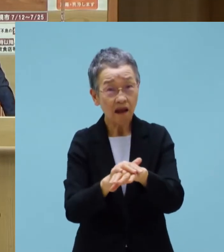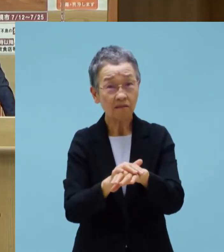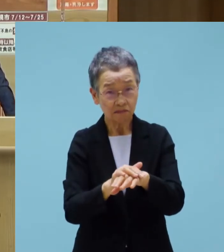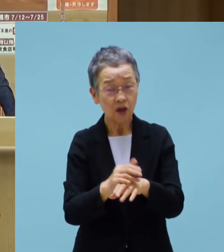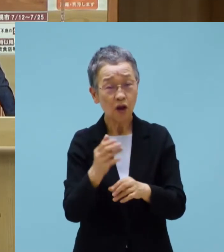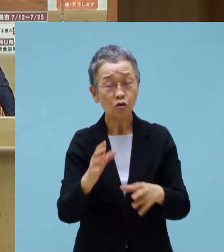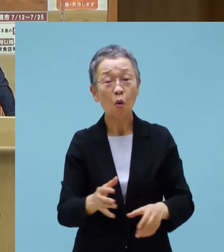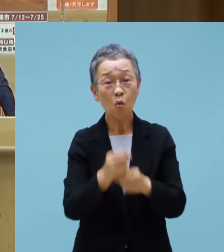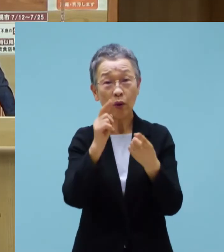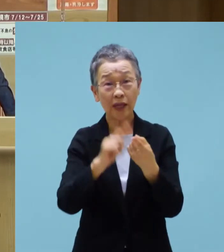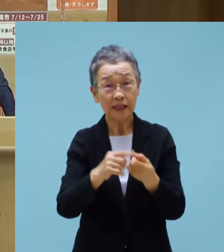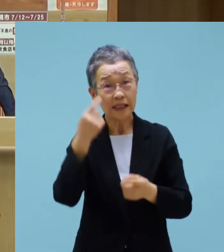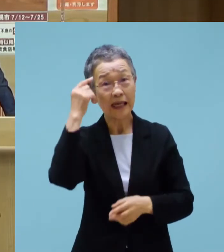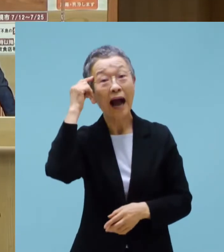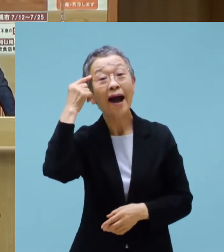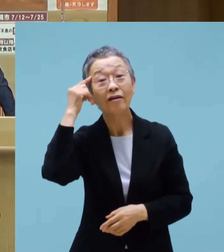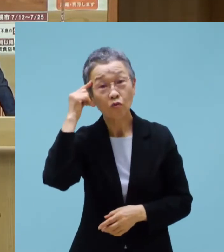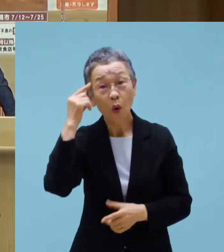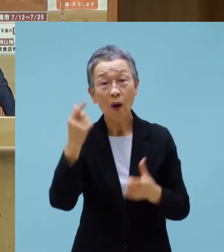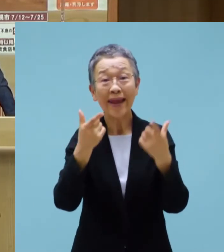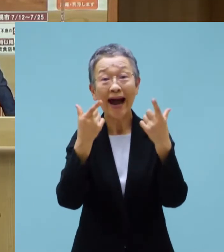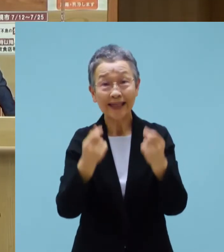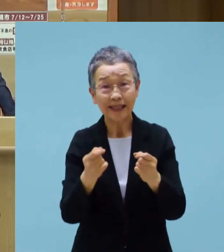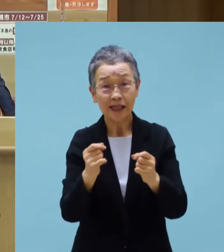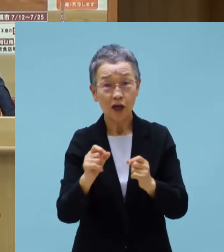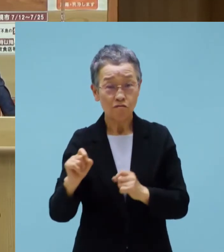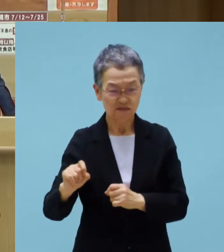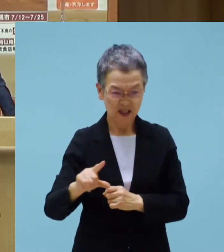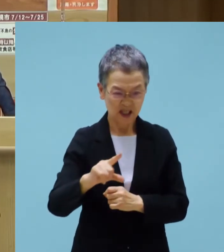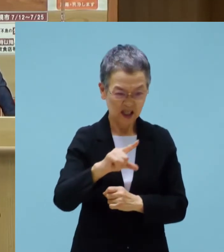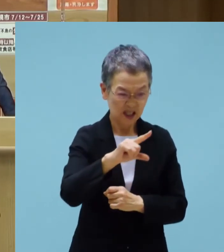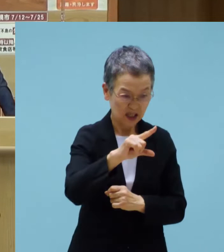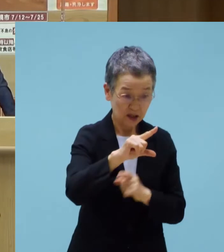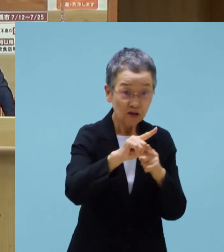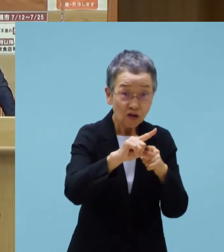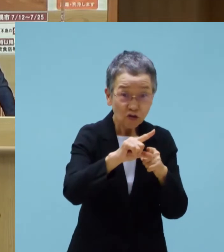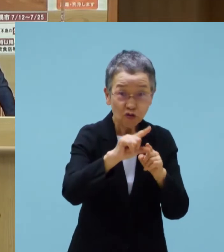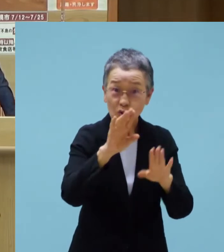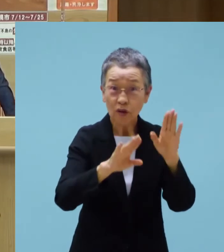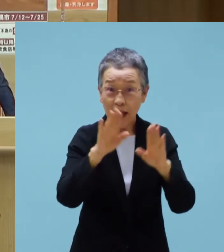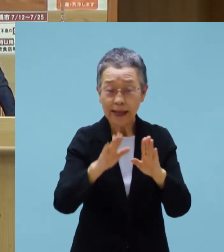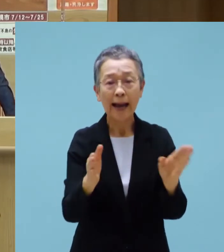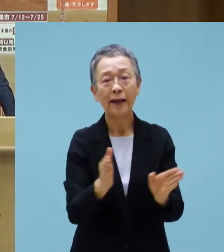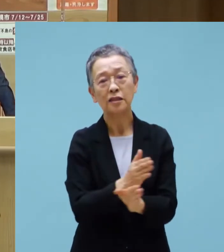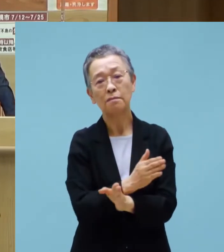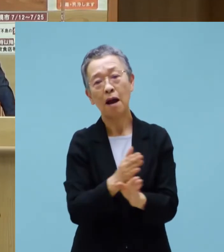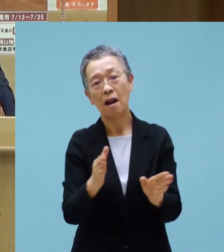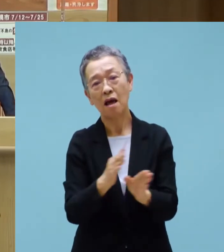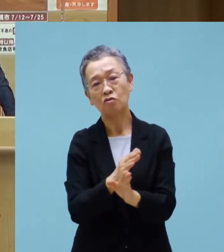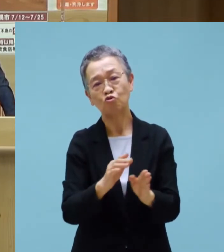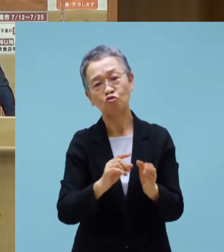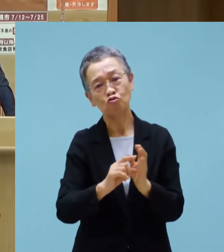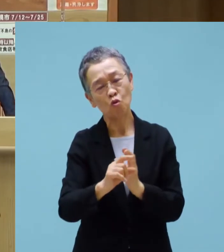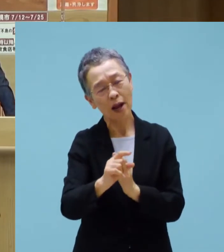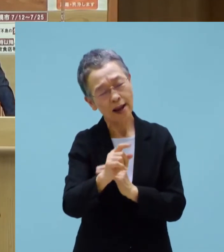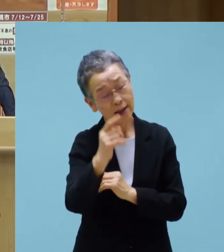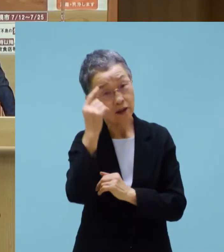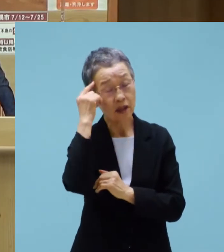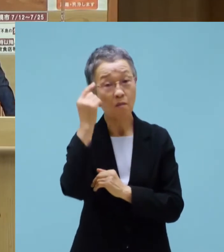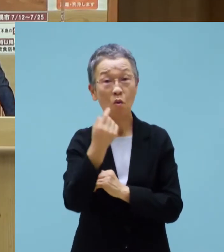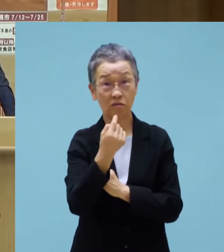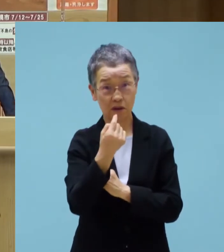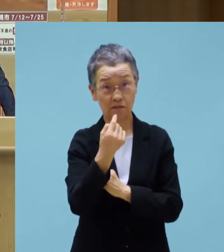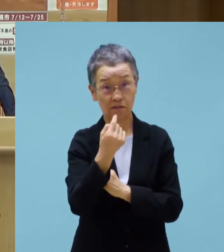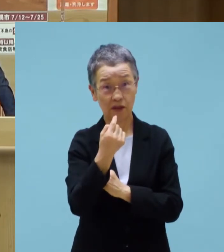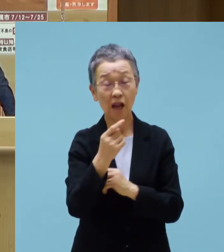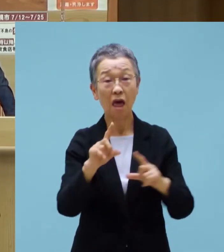、やはり増加傾向というのがしばらく続くというふうに見てます。東京などの増